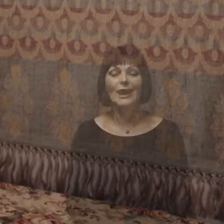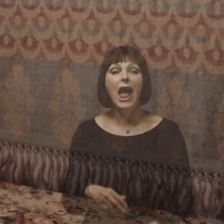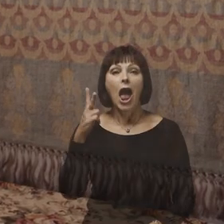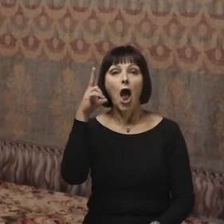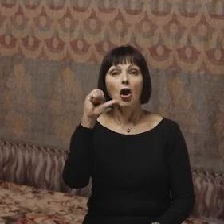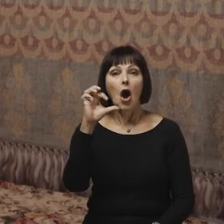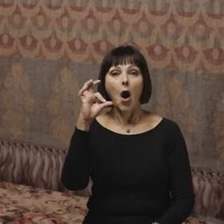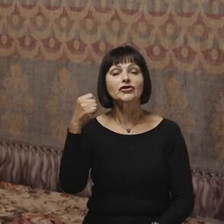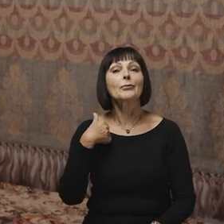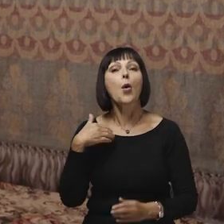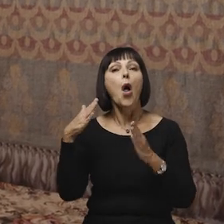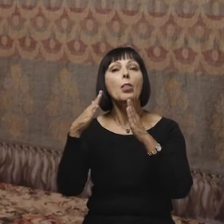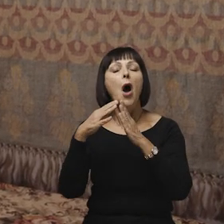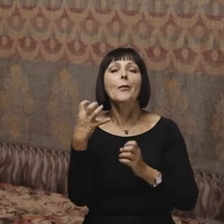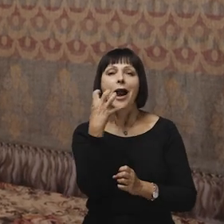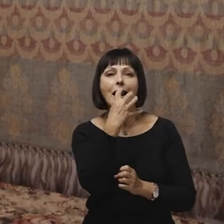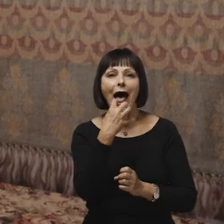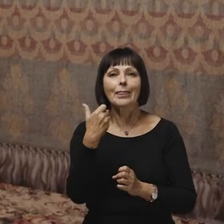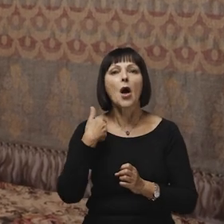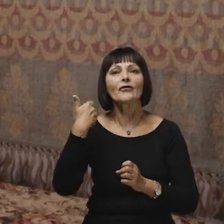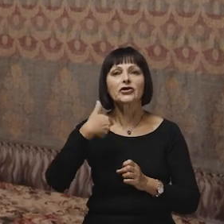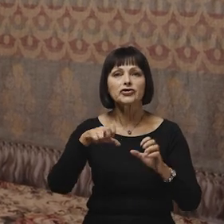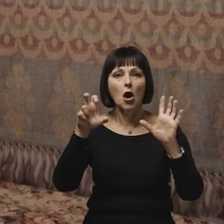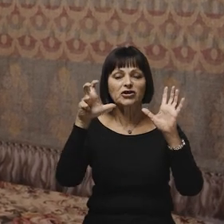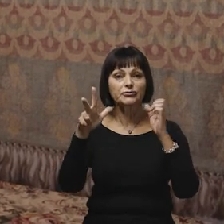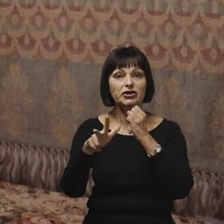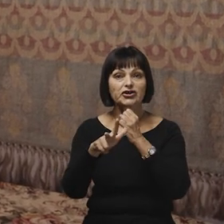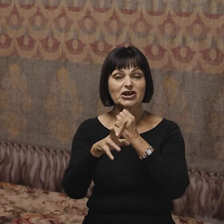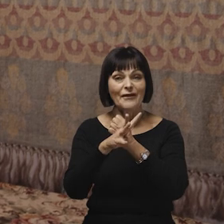Kąśna była letnim domem Paderewskiego w latach